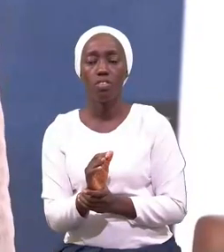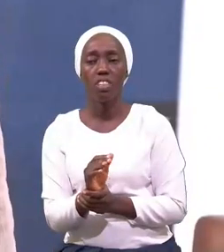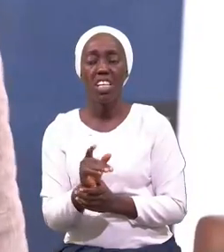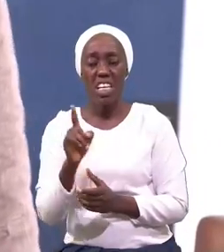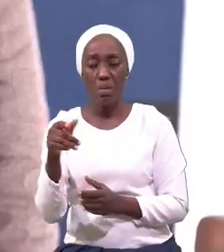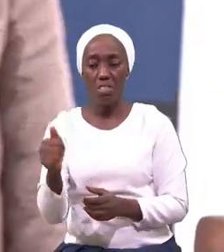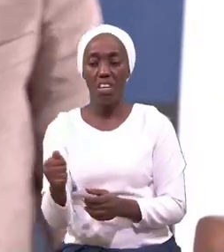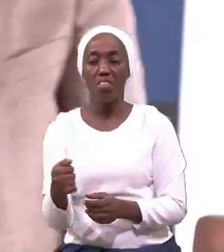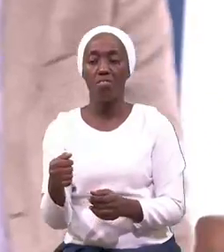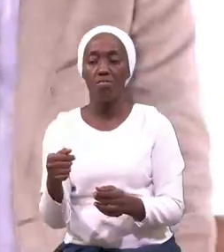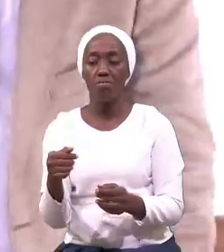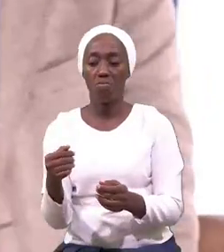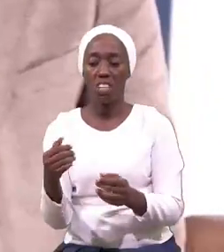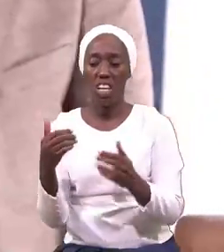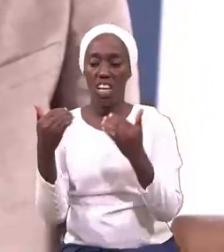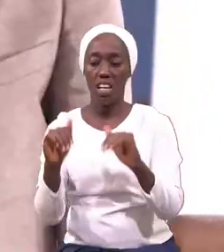sa vie.